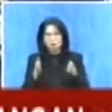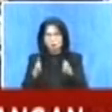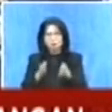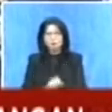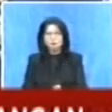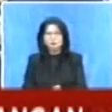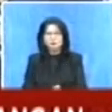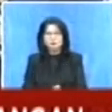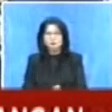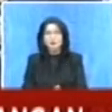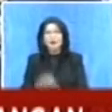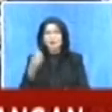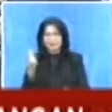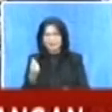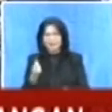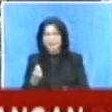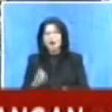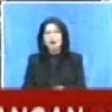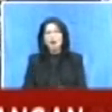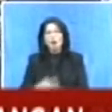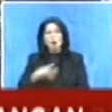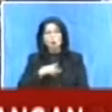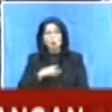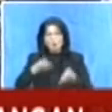peningkatan besaran dana otsus menjadi